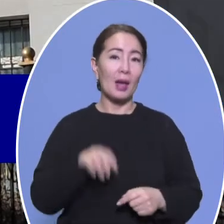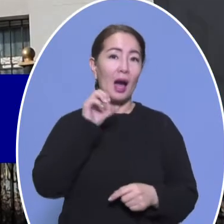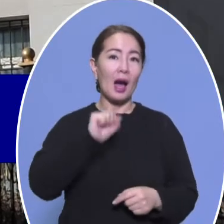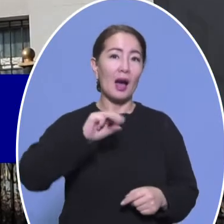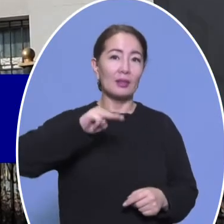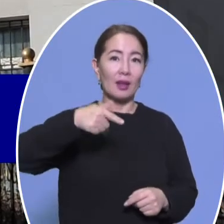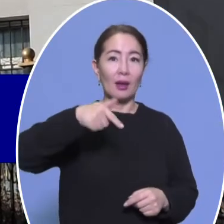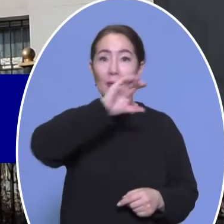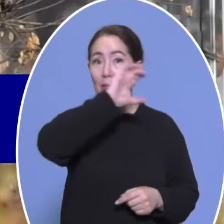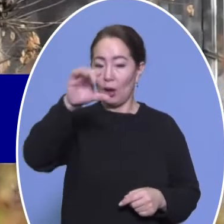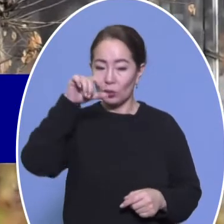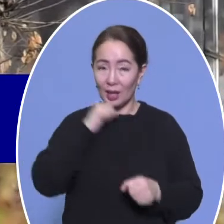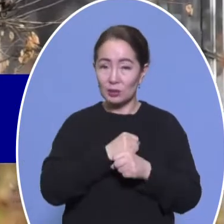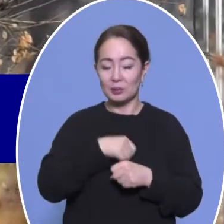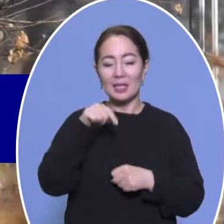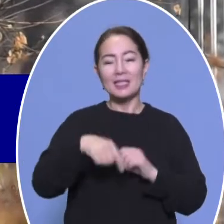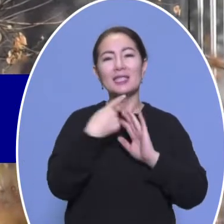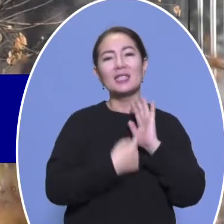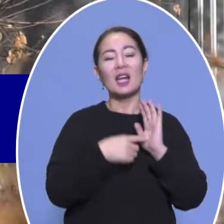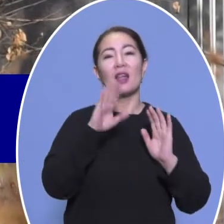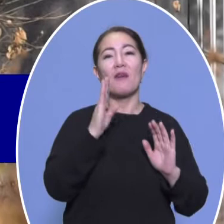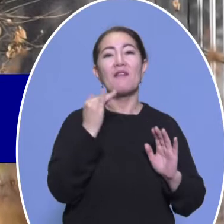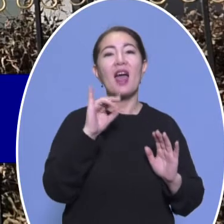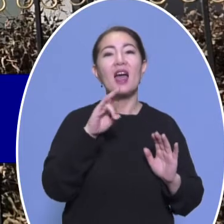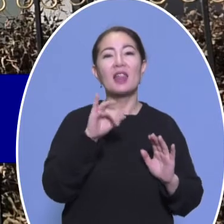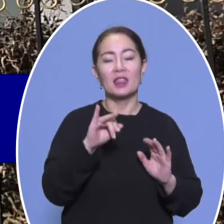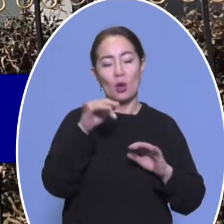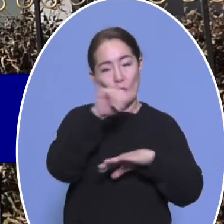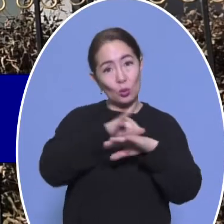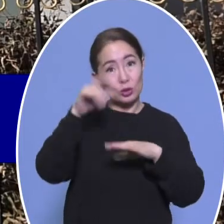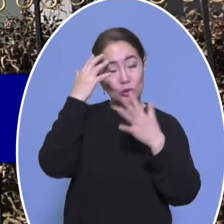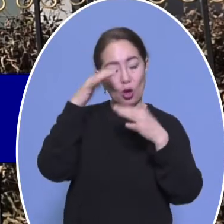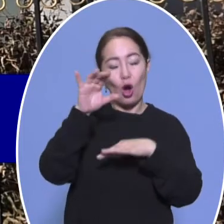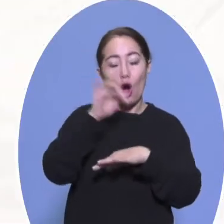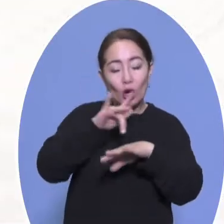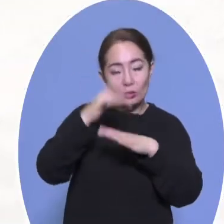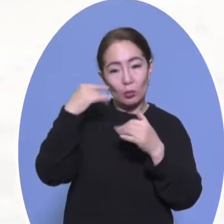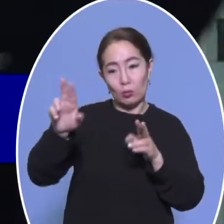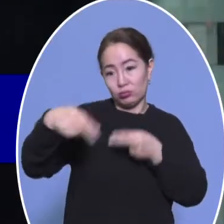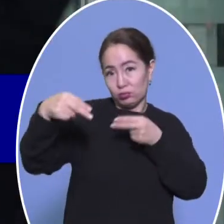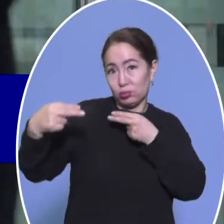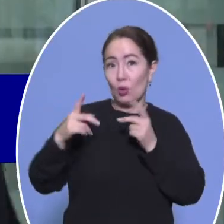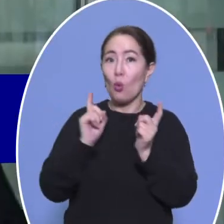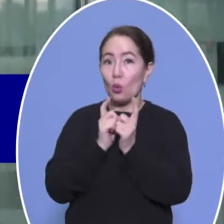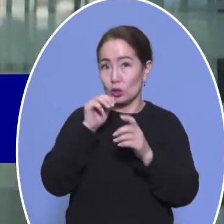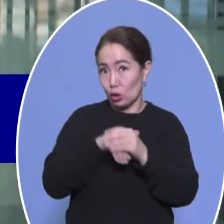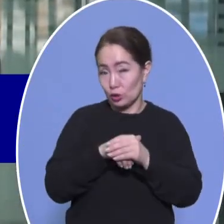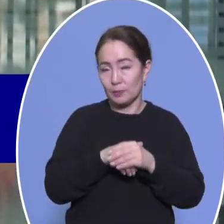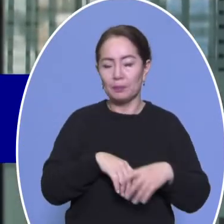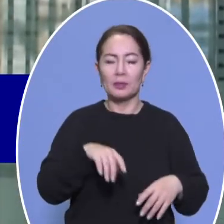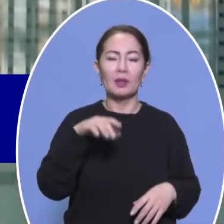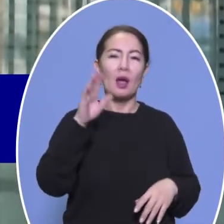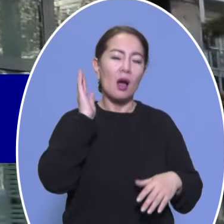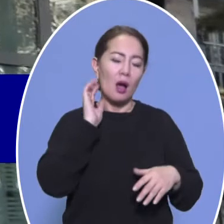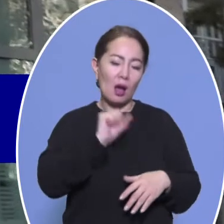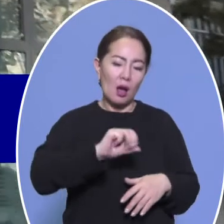газрын албан хаагчид энэ сард Вена хотноо зохион байгуулагдсан тус сүлжээний анхдугаар уулзалтад захимаар оролцсон юм а. Авилгад тэмцэх газраас авилгад тэмцэх